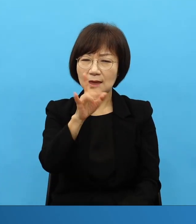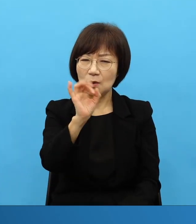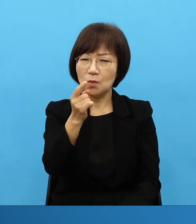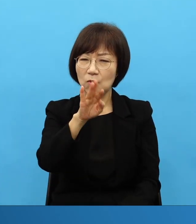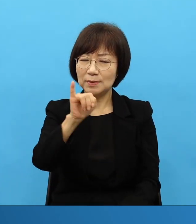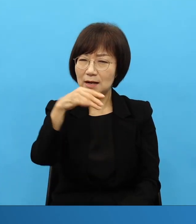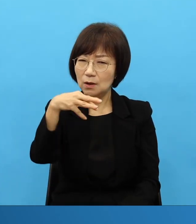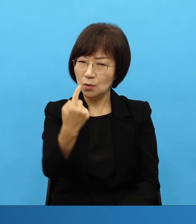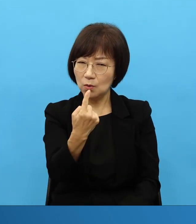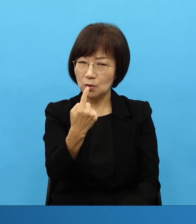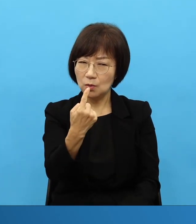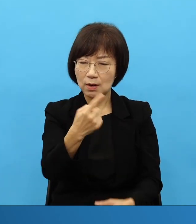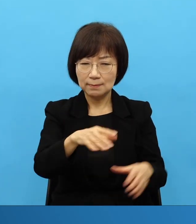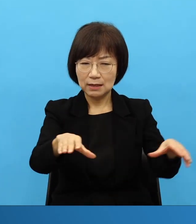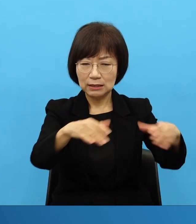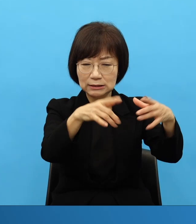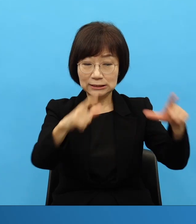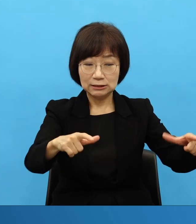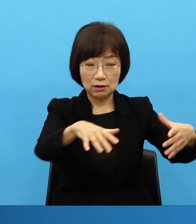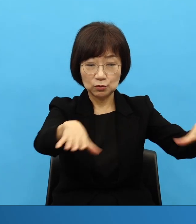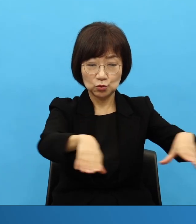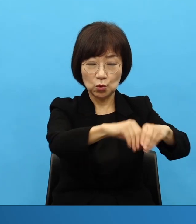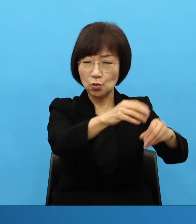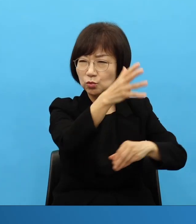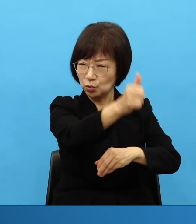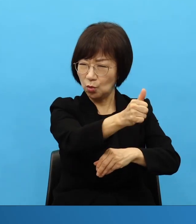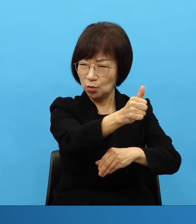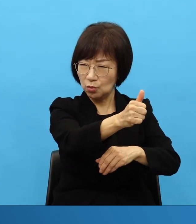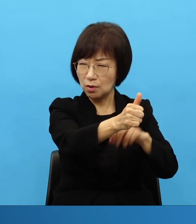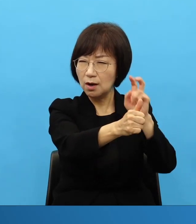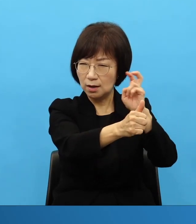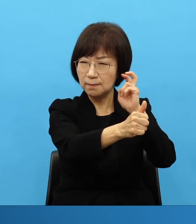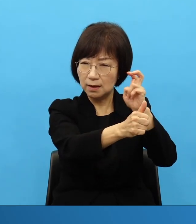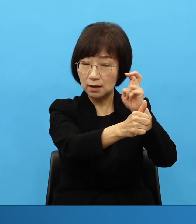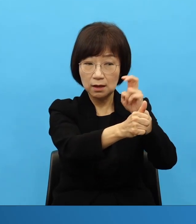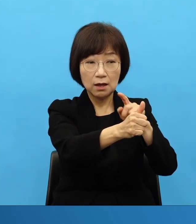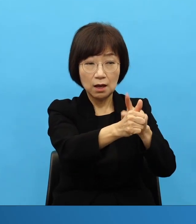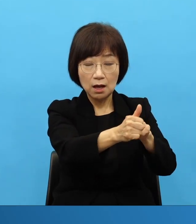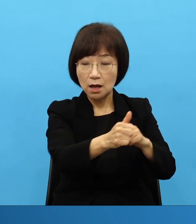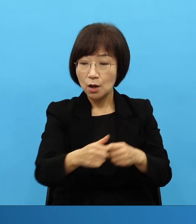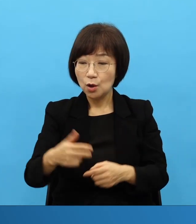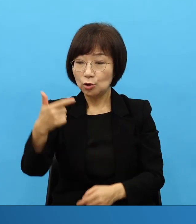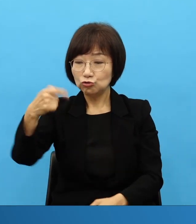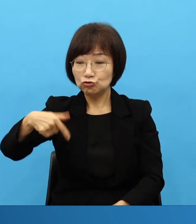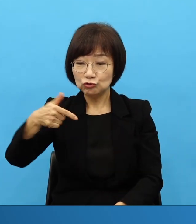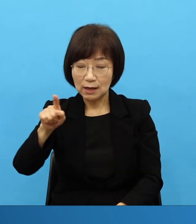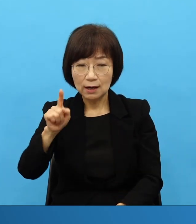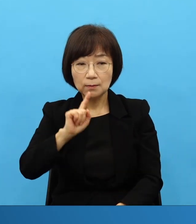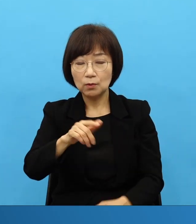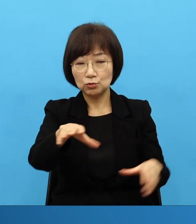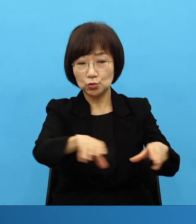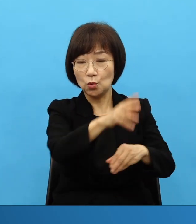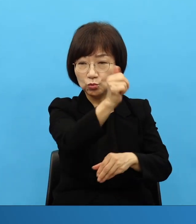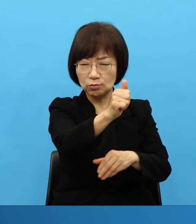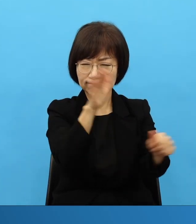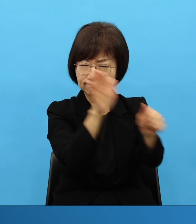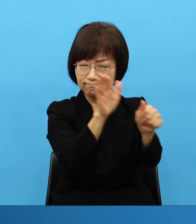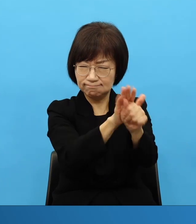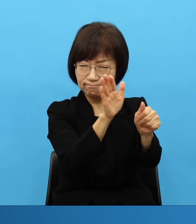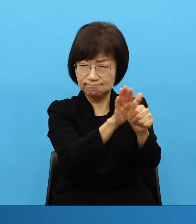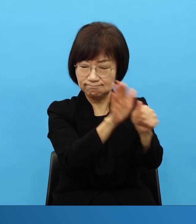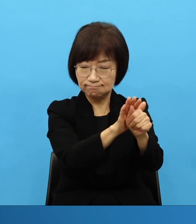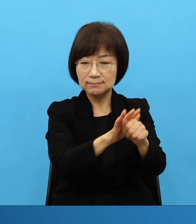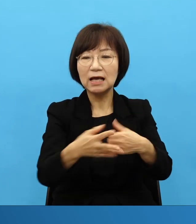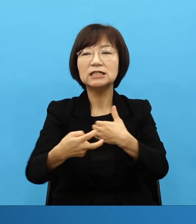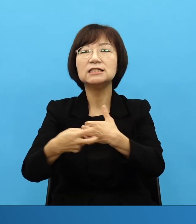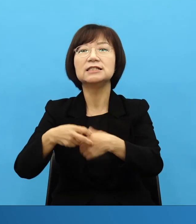총독이었는데 누가는 그 사람을 도우는 의사였다. And then many people are saying that Theophilus is one of the great leaders at the time, and Luke was his doctor.